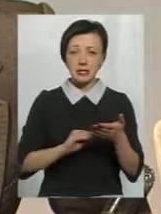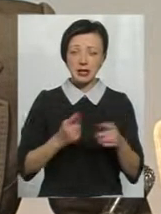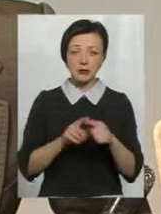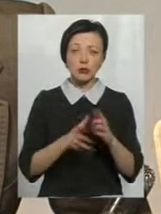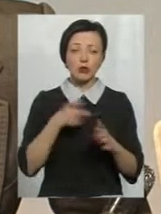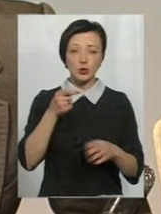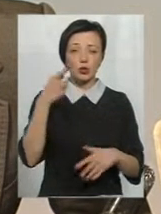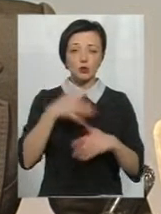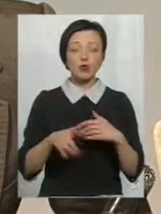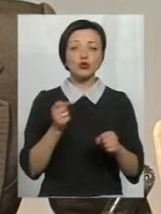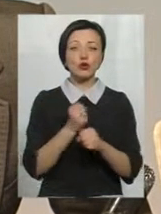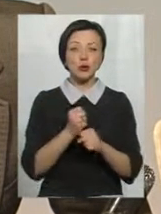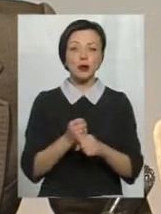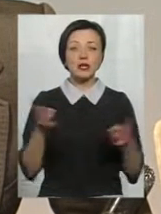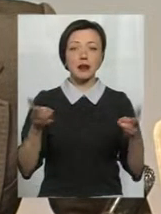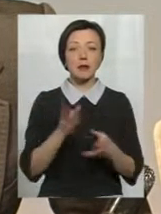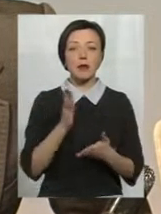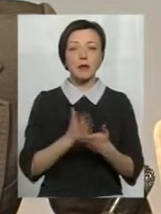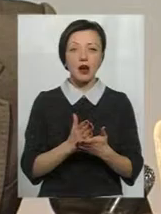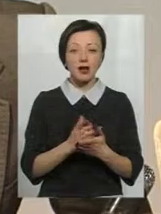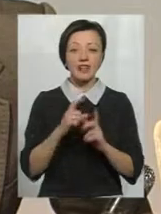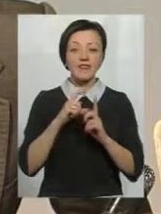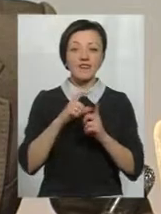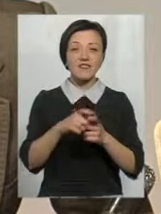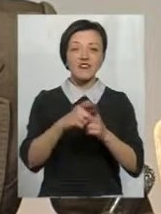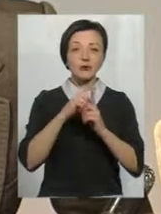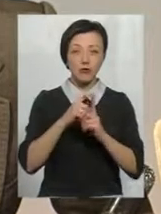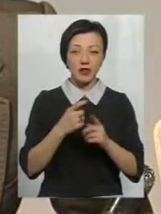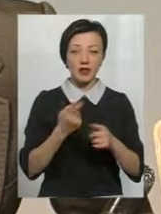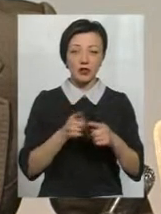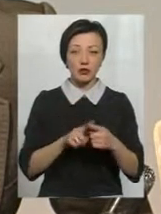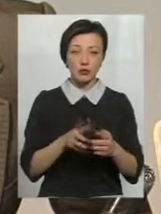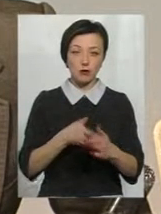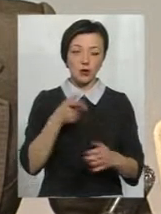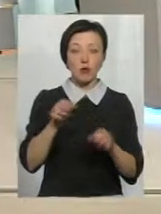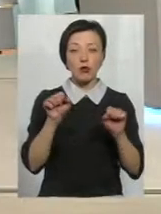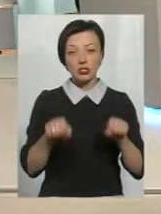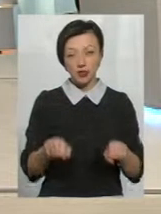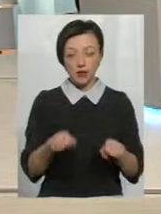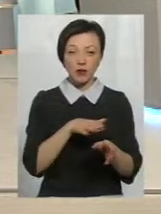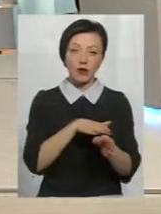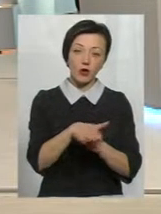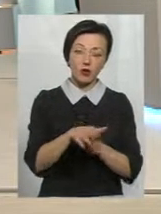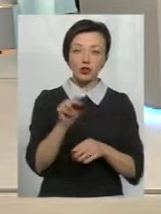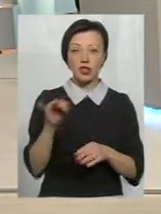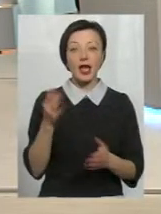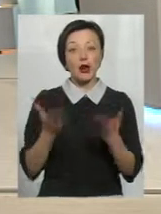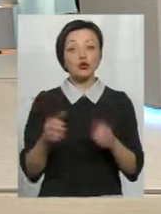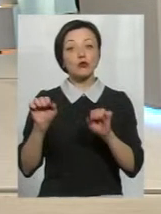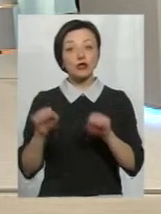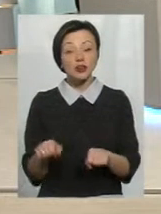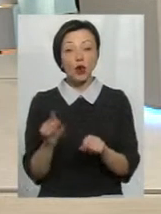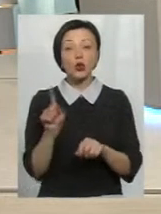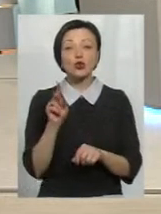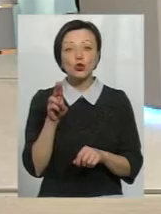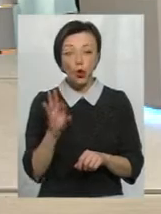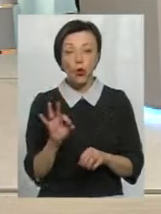принципі, завжди потрібно мати ще і відповідь на цю петицію, чи вона можливо реалізуватися, якщо можливо, то яким